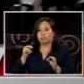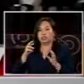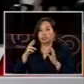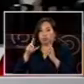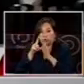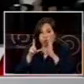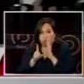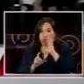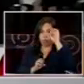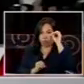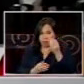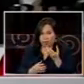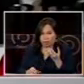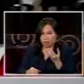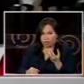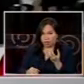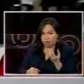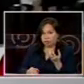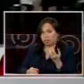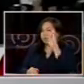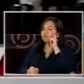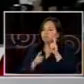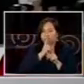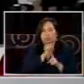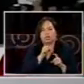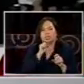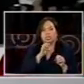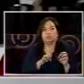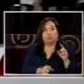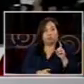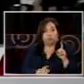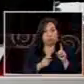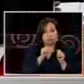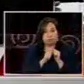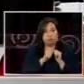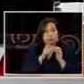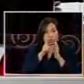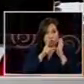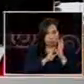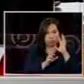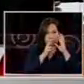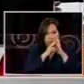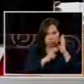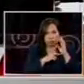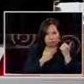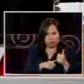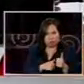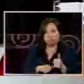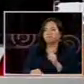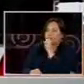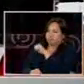paghihiganti, ang rule natin is no rules. Definitely. Free for all. You can Opo. Say or do anything you